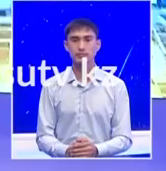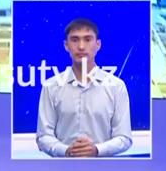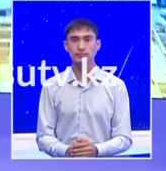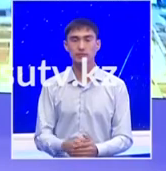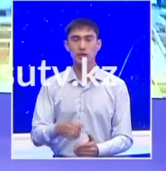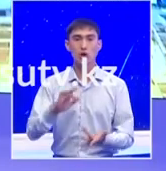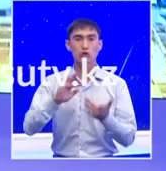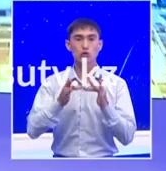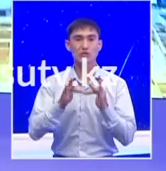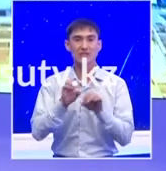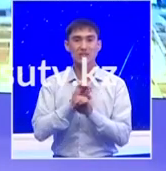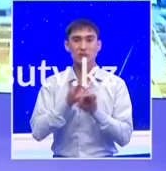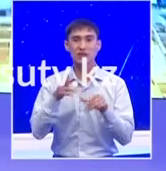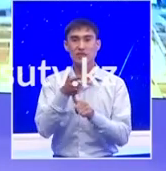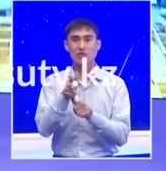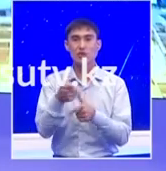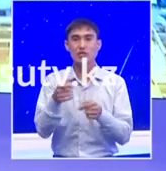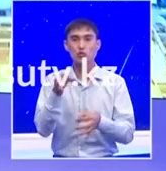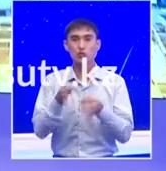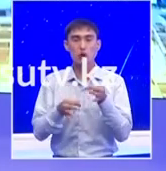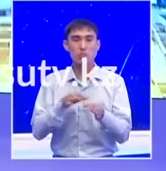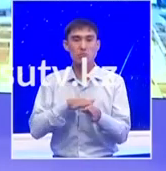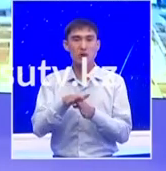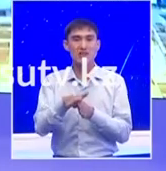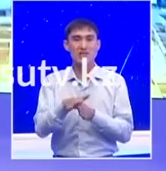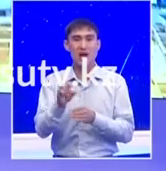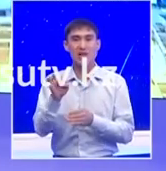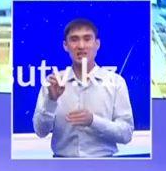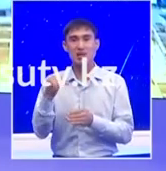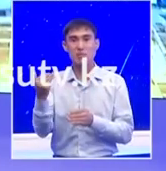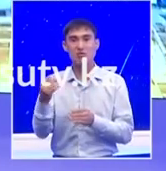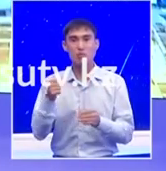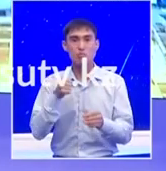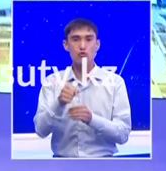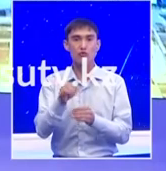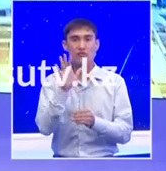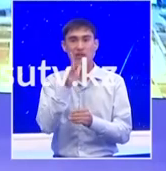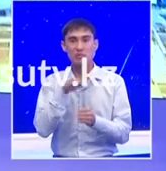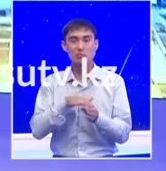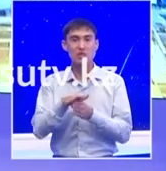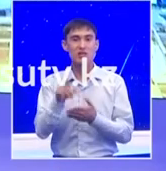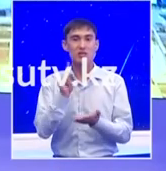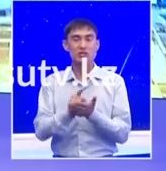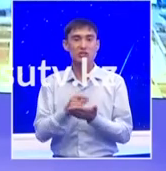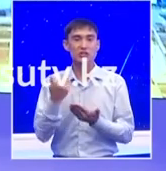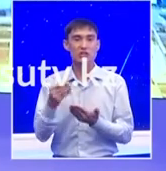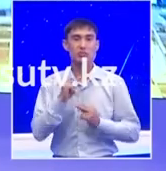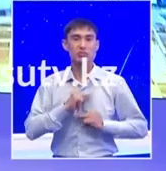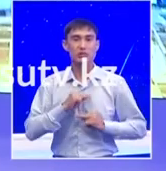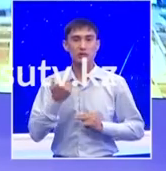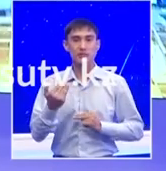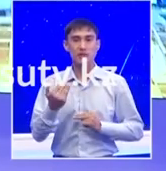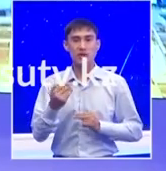В соцсетях распространяется видео, где судебного исполнителя Адиля Ермекова бьют во время исполнения должностных